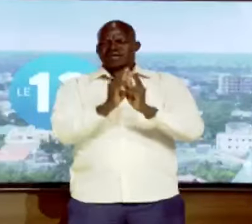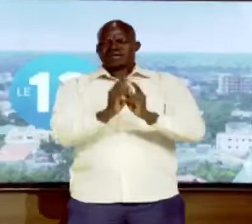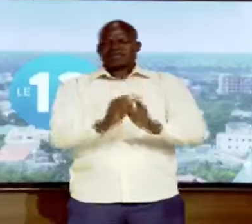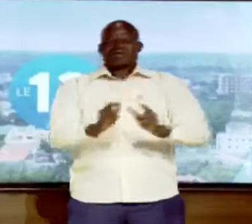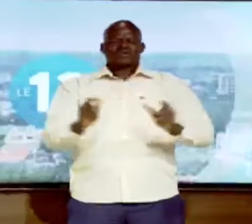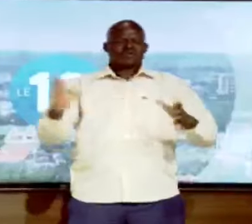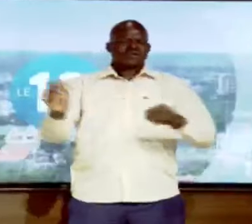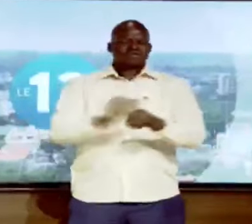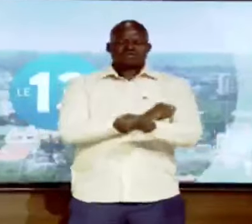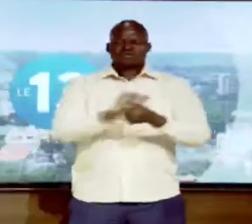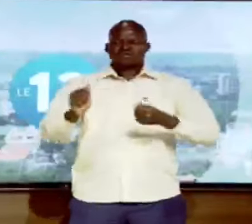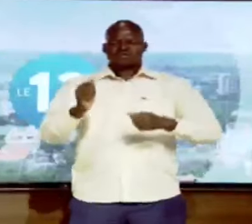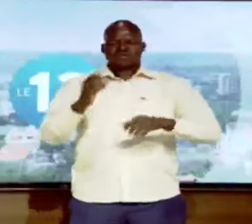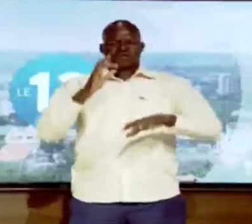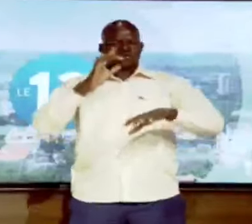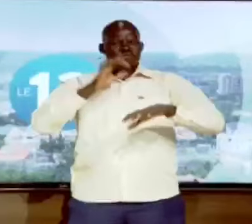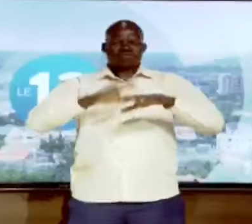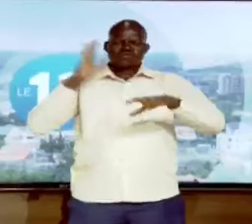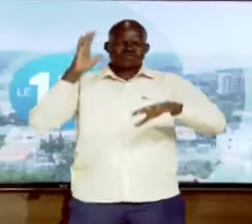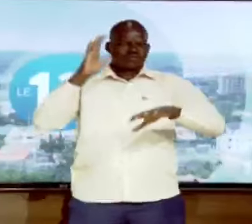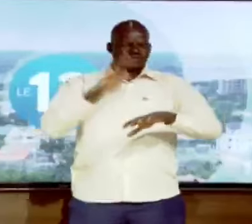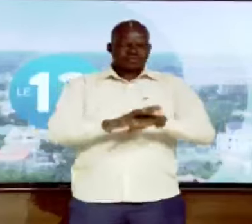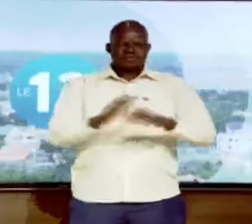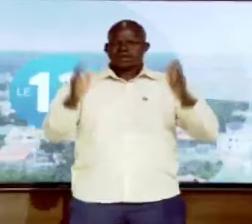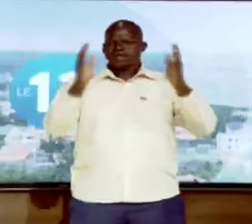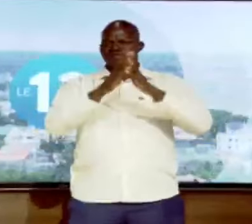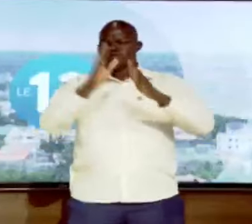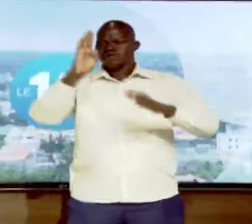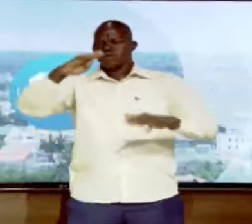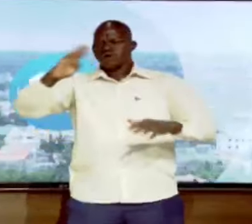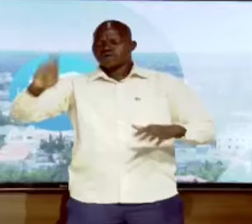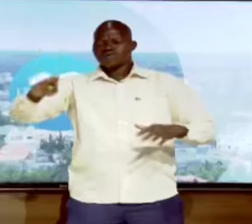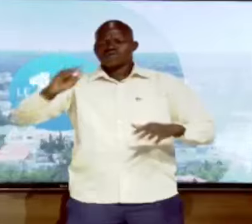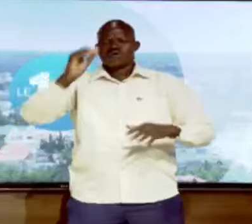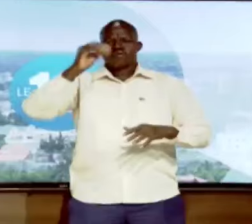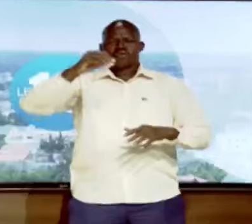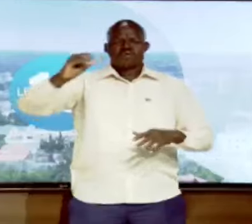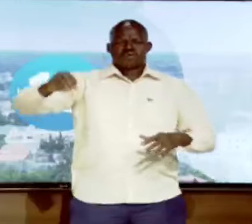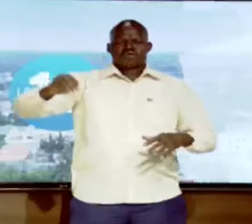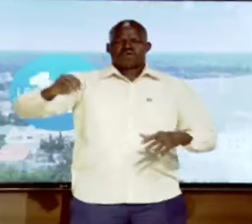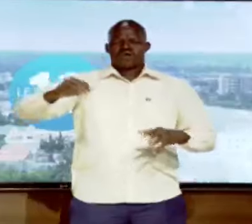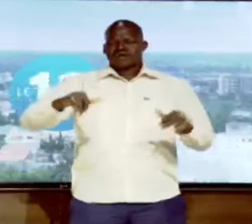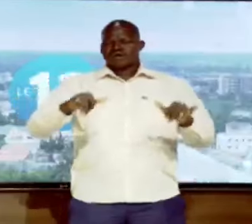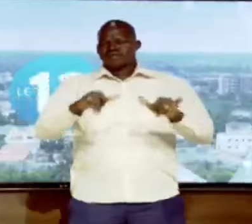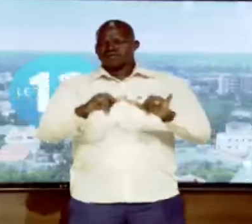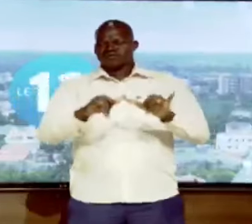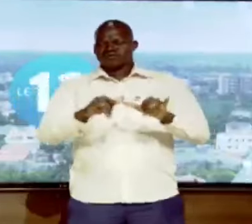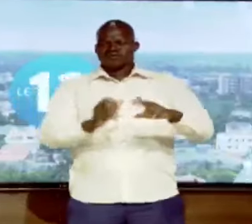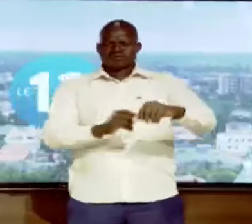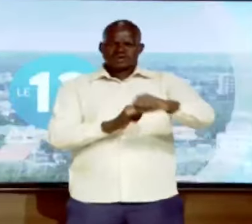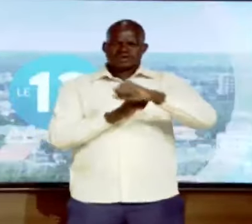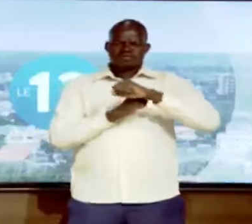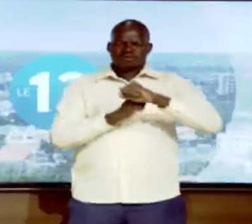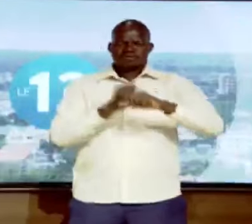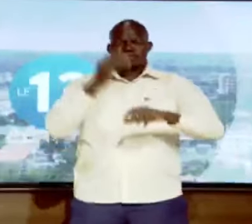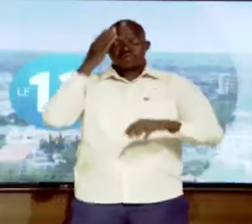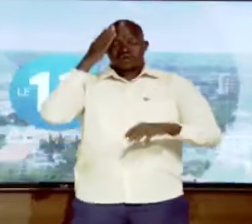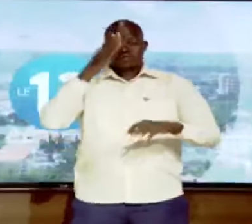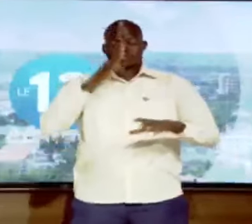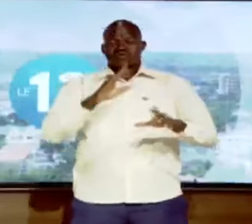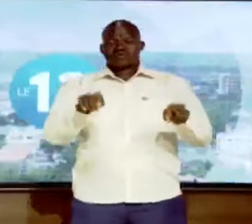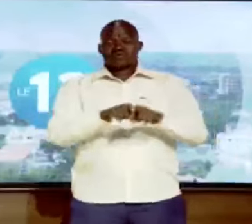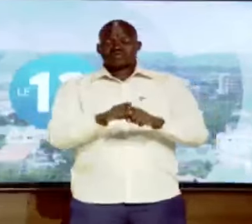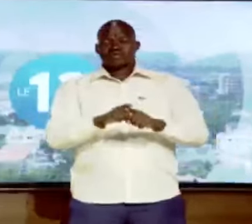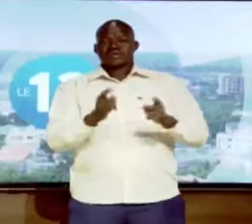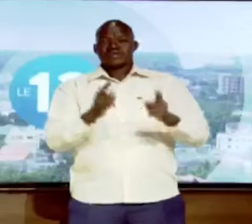destruction de chit Larv dans les villes de wagadougou et de bobodouasso des mesures de ripos qui connaissent également un coup de fouet